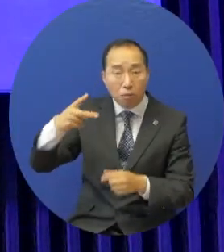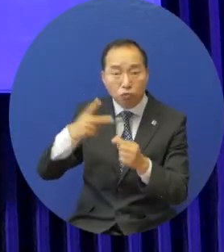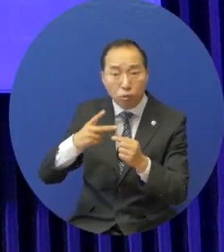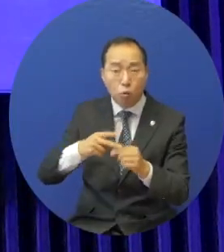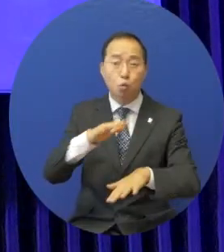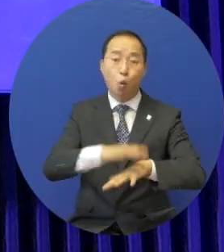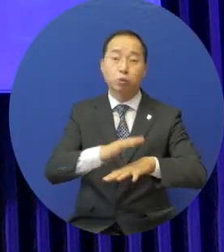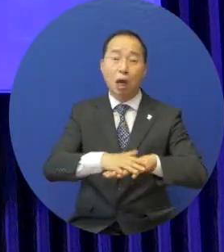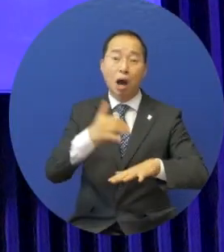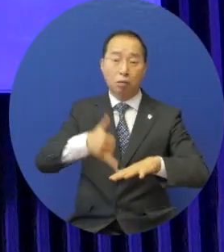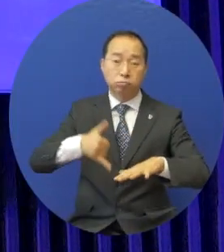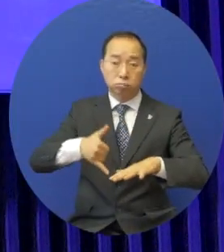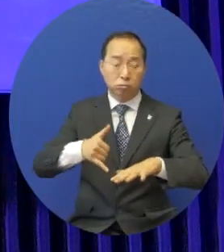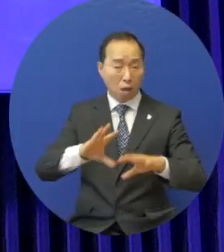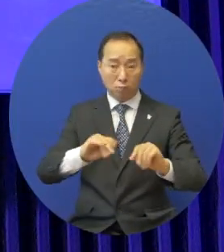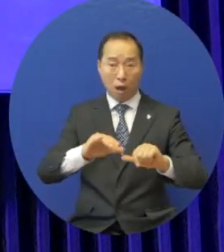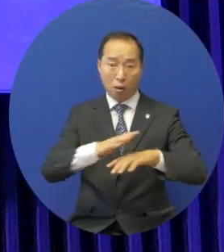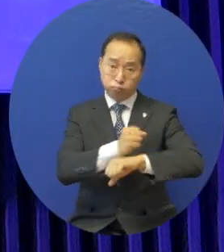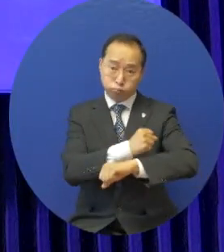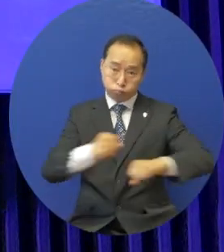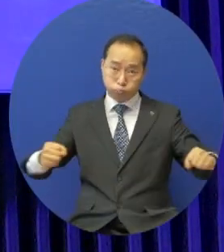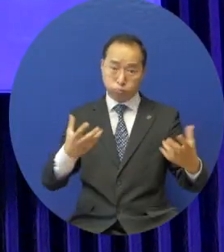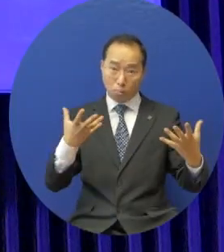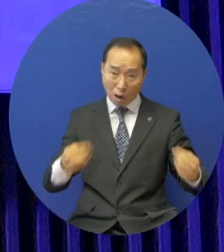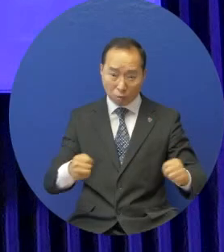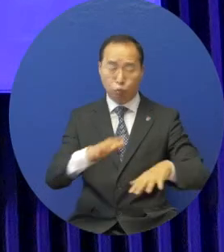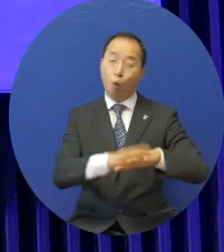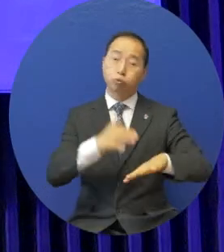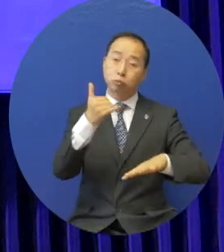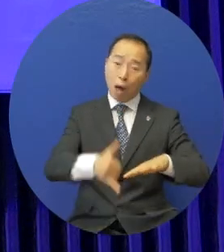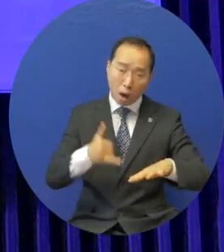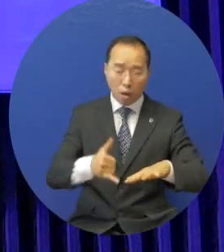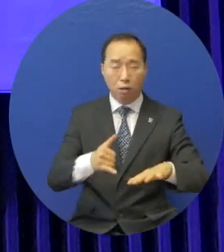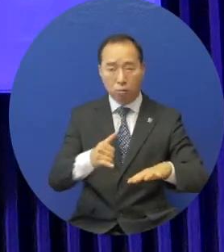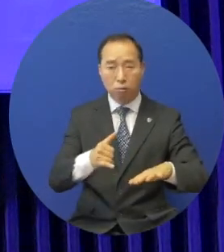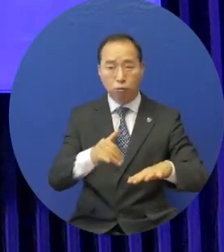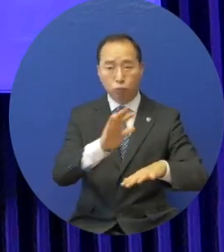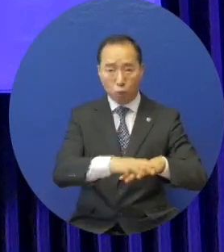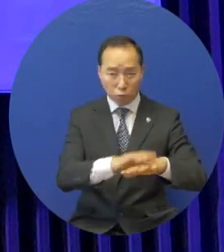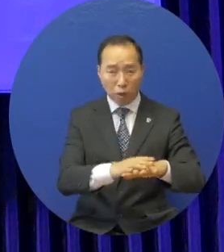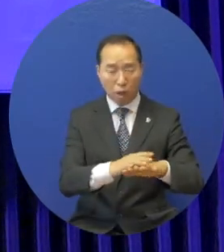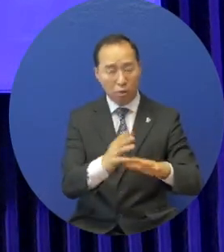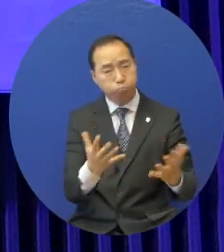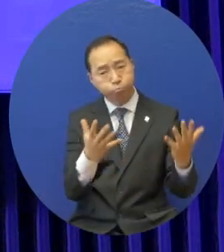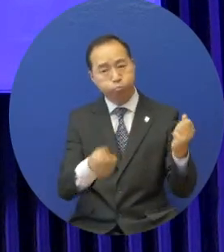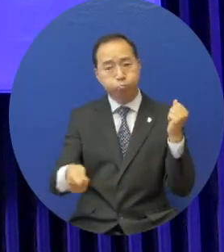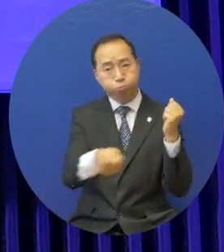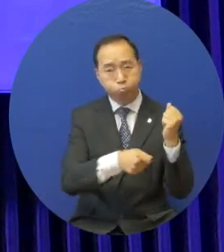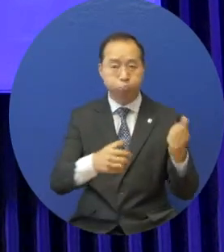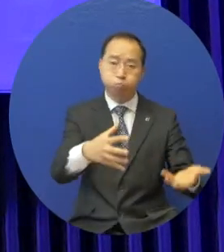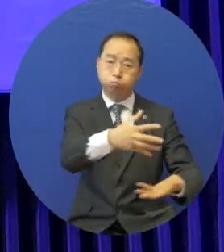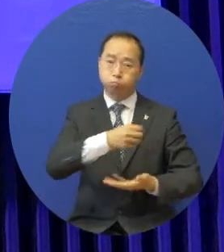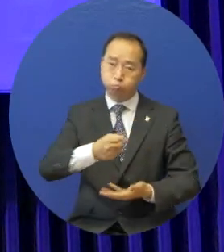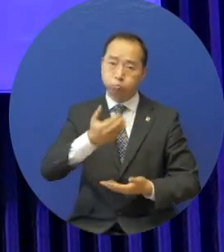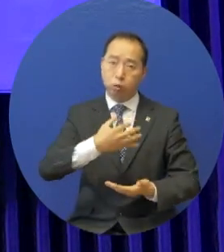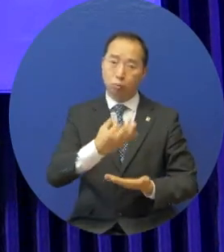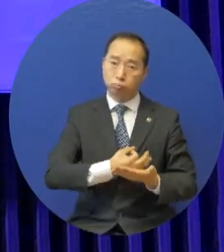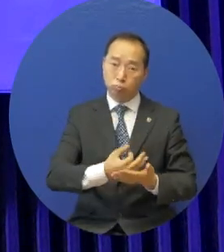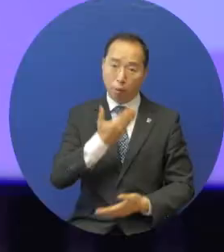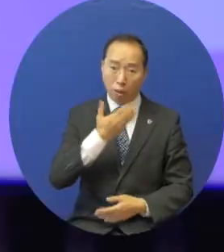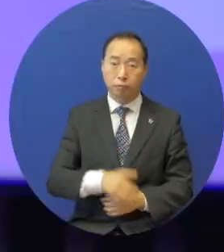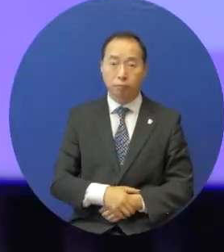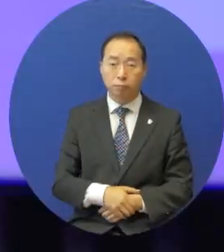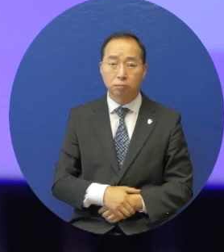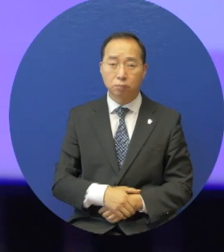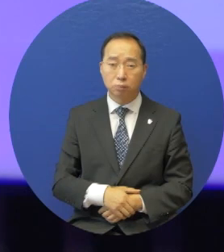번째 뭘까요? 농사입니다. 내가 땅이 많았으면 농사를 지어서 다양하게 땅을 이제 임대를 해서 농사를 지을 수도 있고 내가 직접 지을 수도